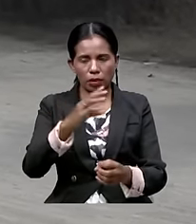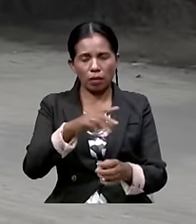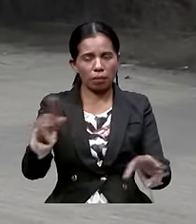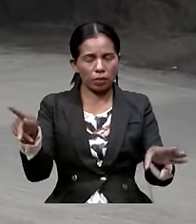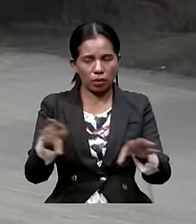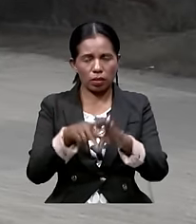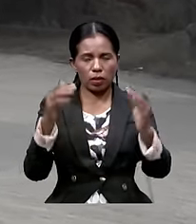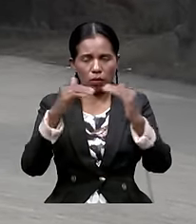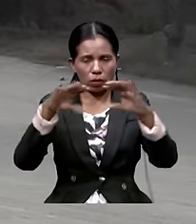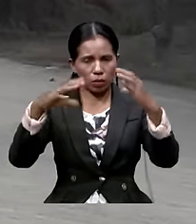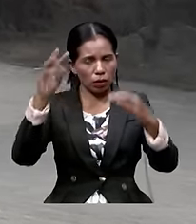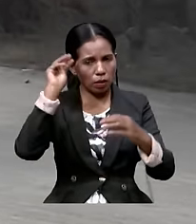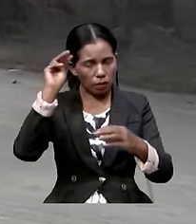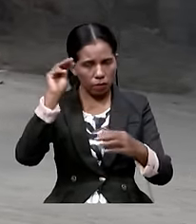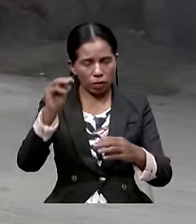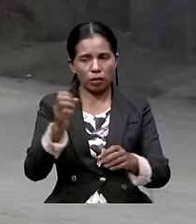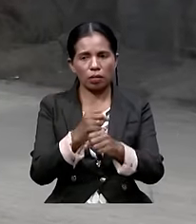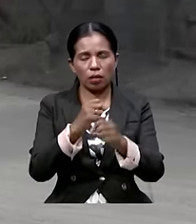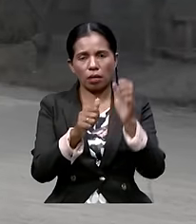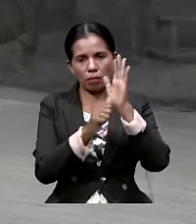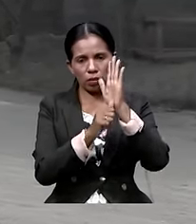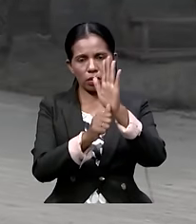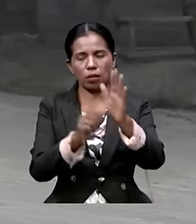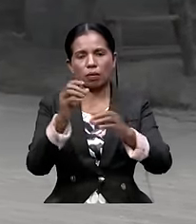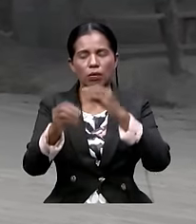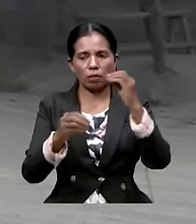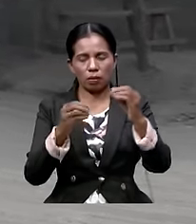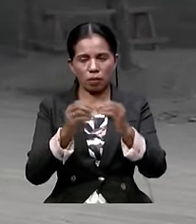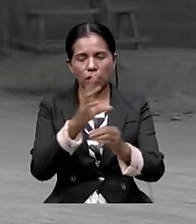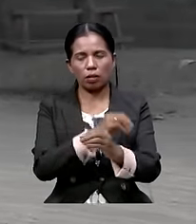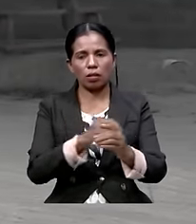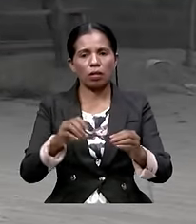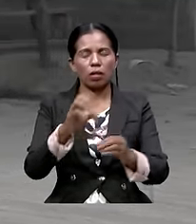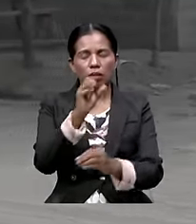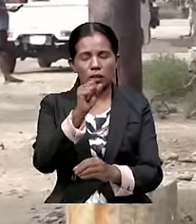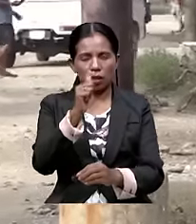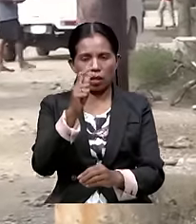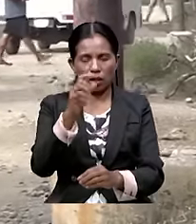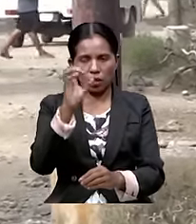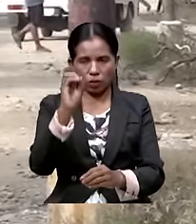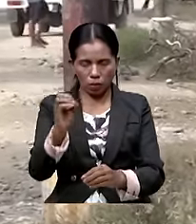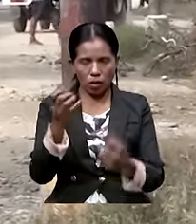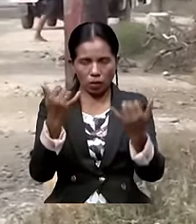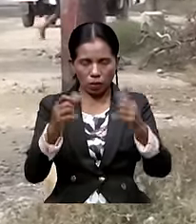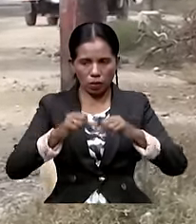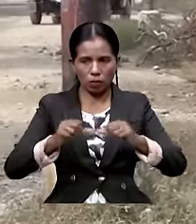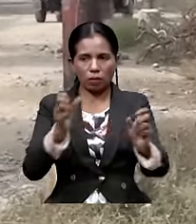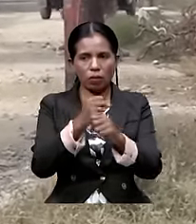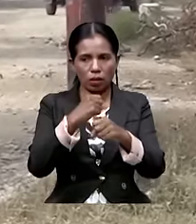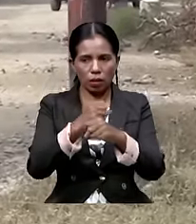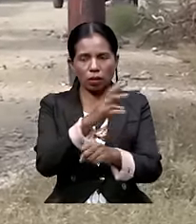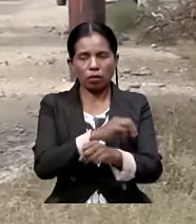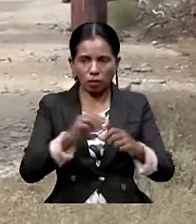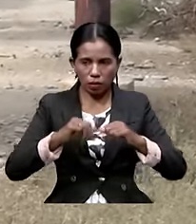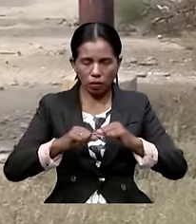iha reunion konselo ministro. Odi halo presentasi konaba medidas organisasi urbana. Nebeda daun ne lau hela, no se